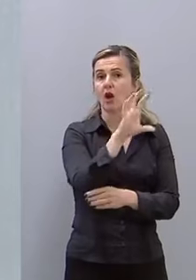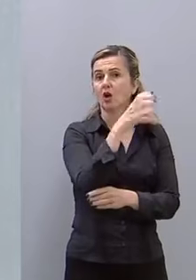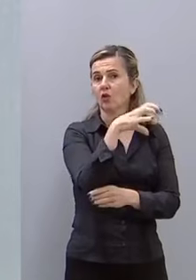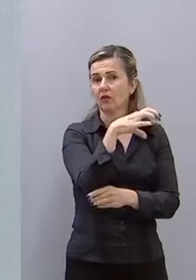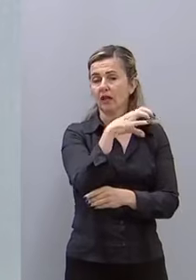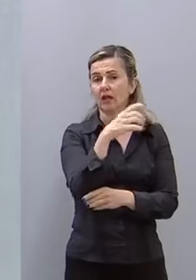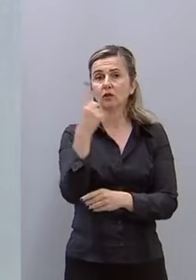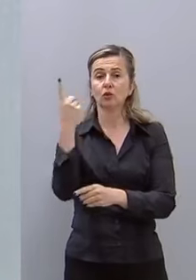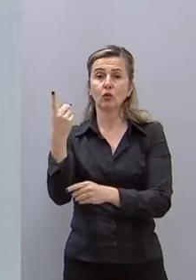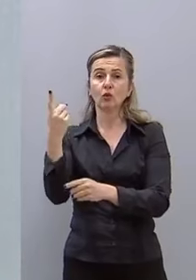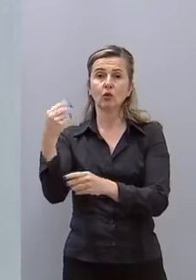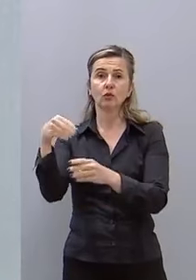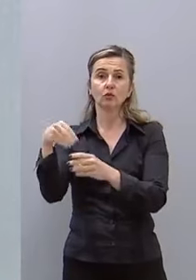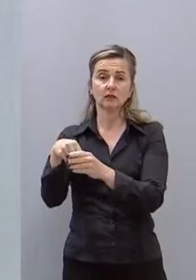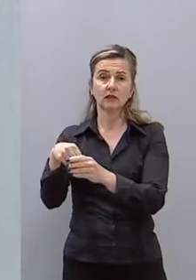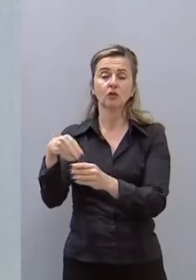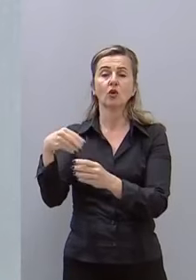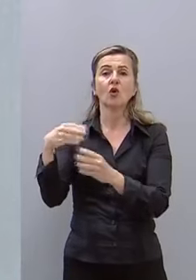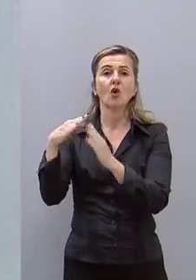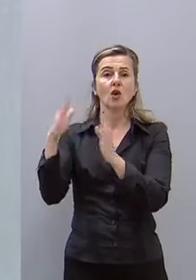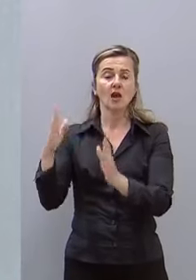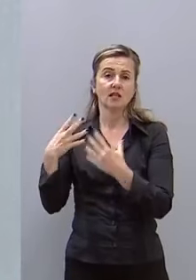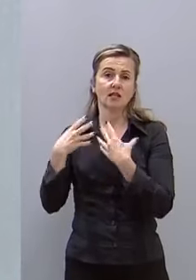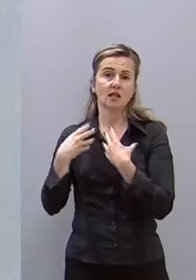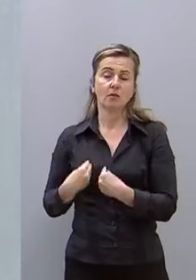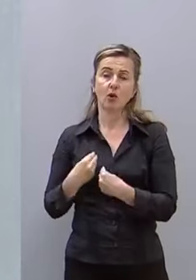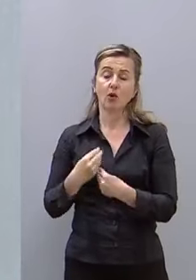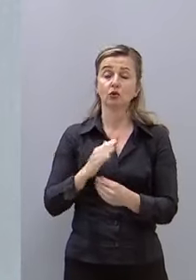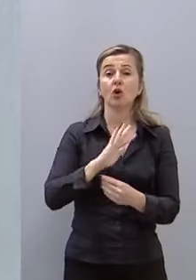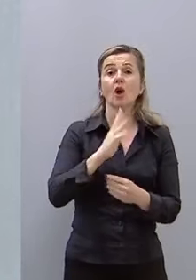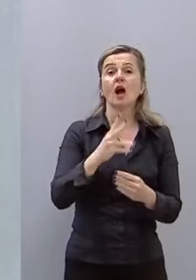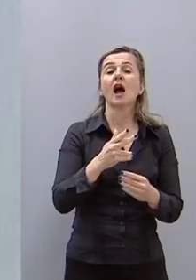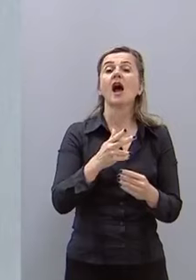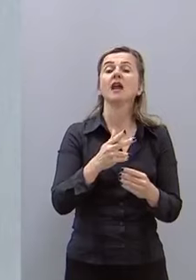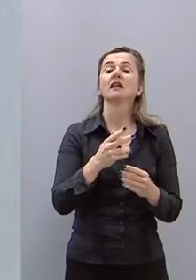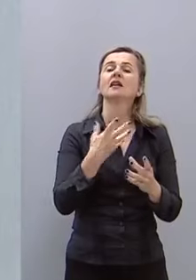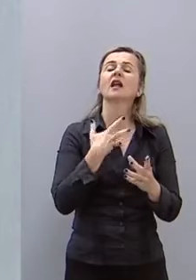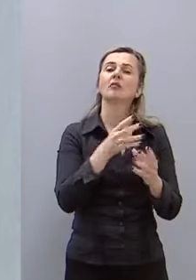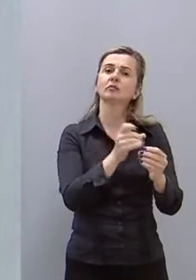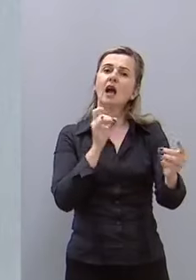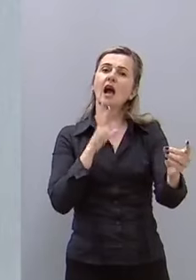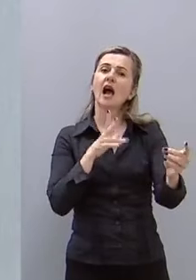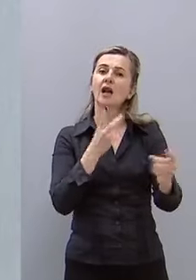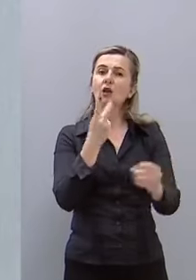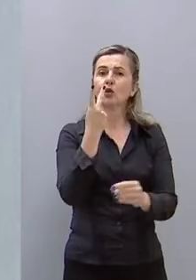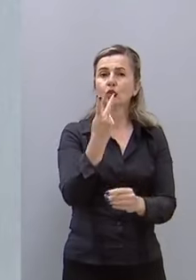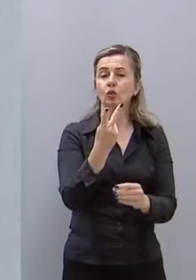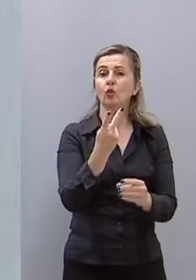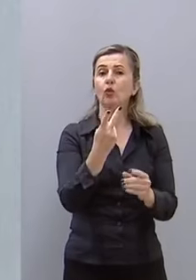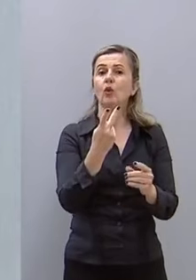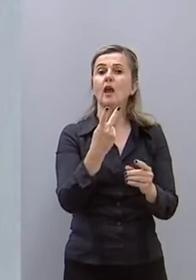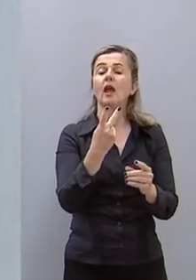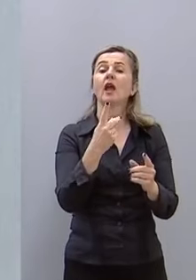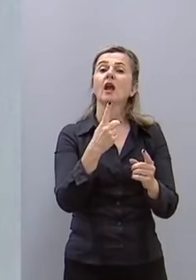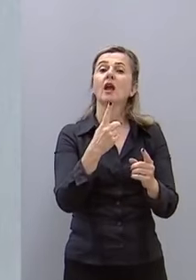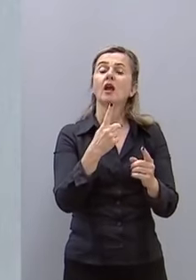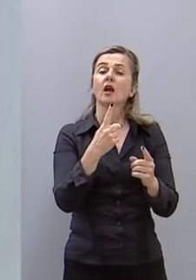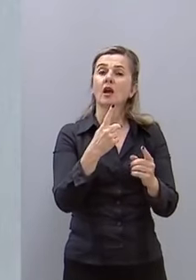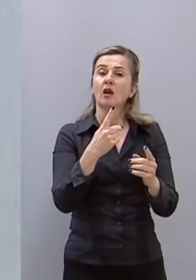è una presso una rsa gli altri casi sono presso il comune di arco abbiamo due casi riscontrati